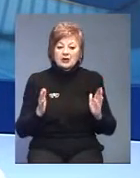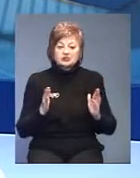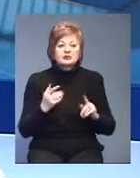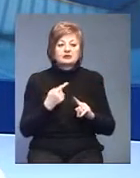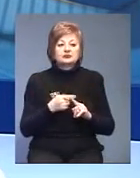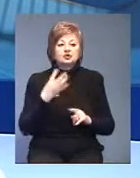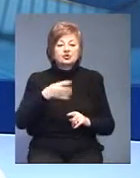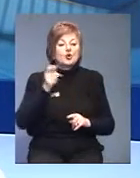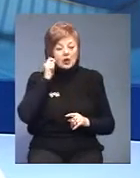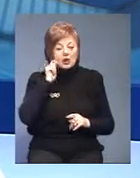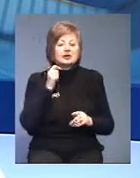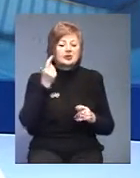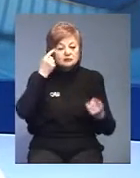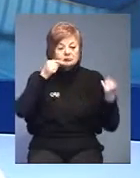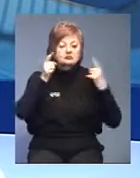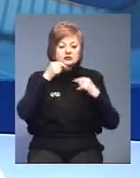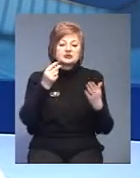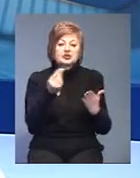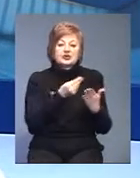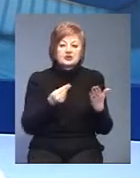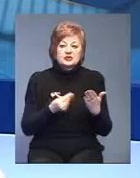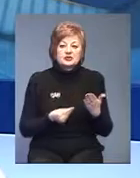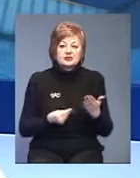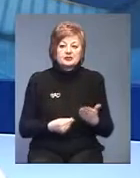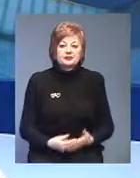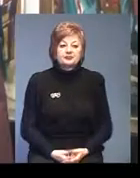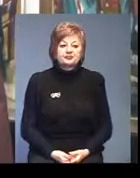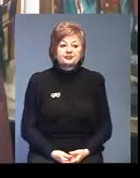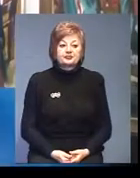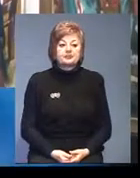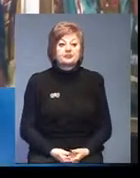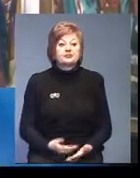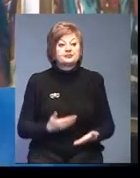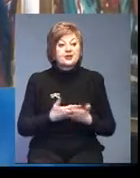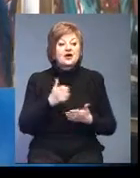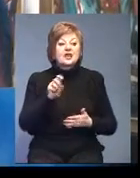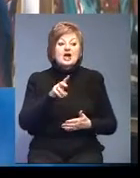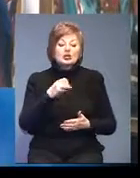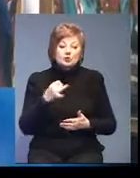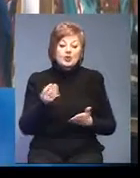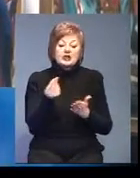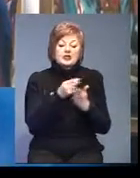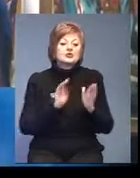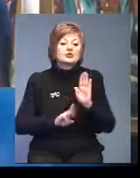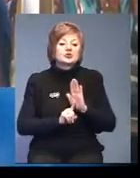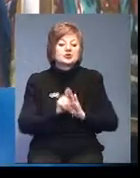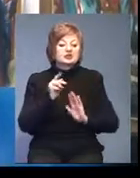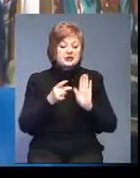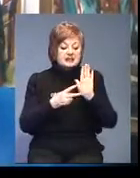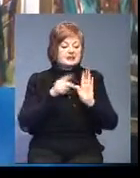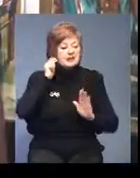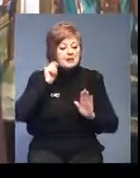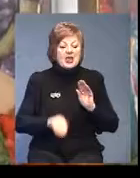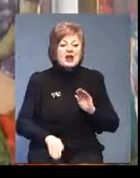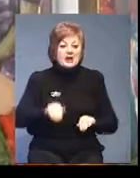творчих пошуків, зокрема, віянь класичного живопису. Анатолій Якимець малює з 7 років. Портрети розпочав